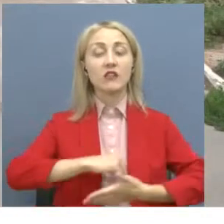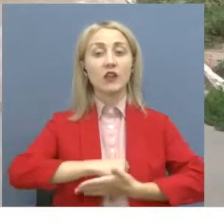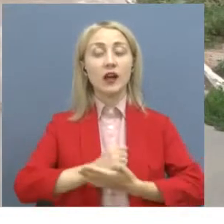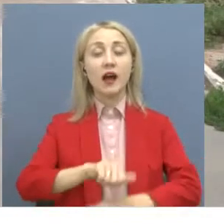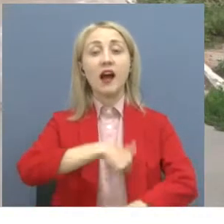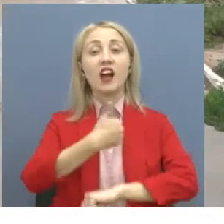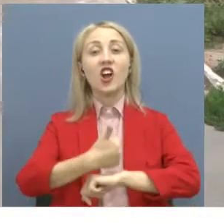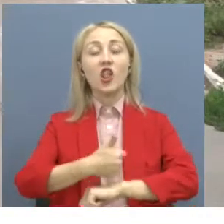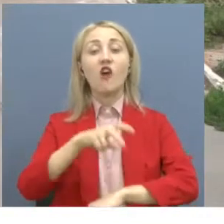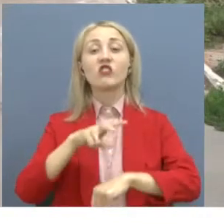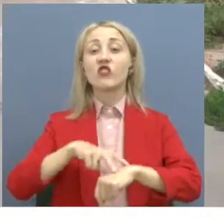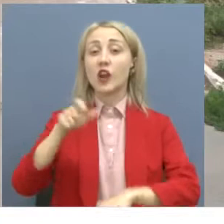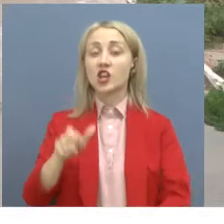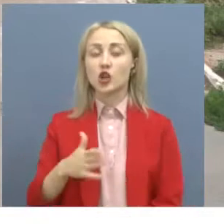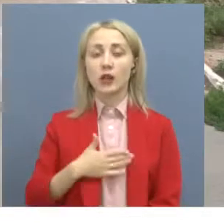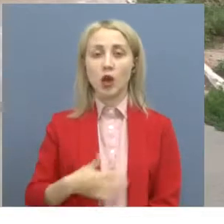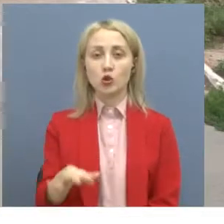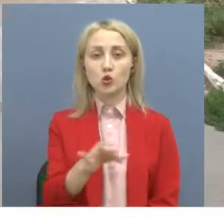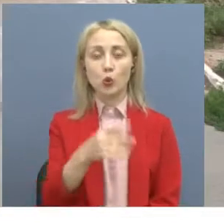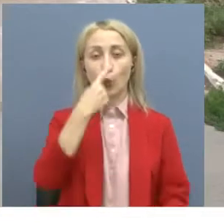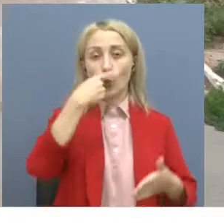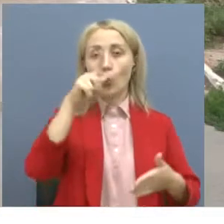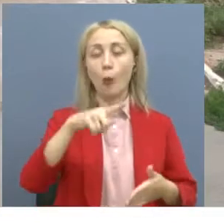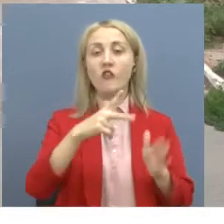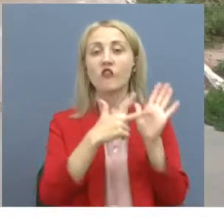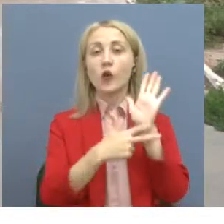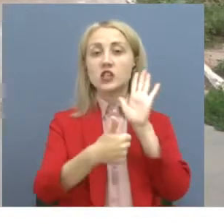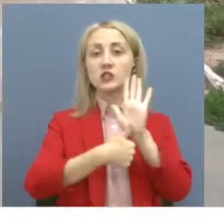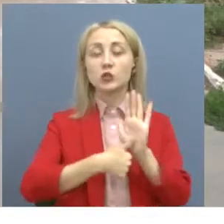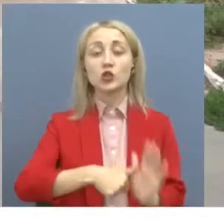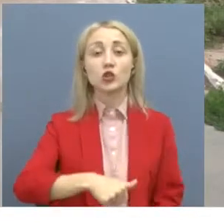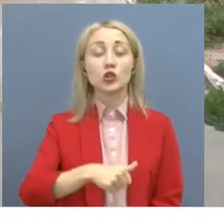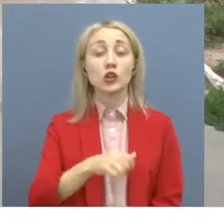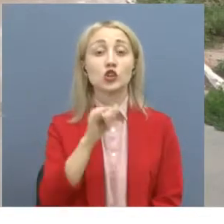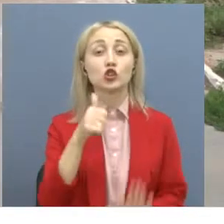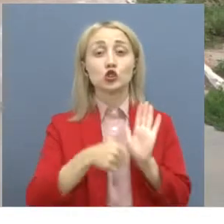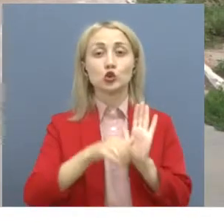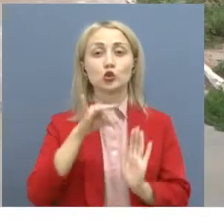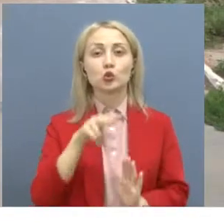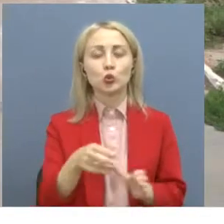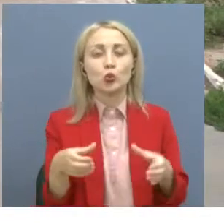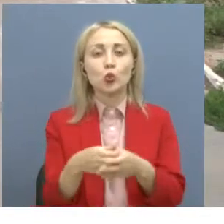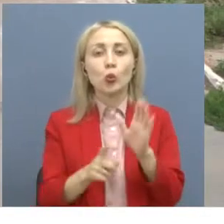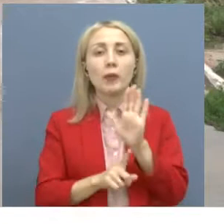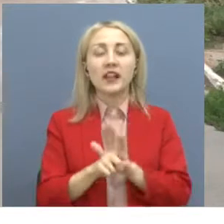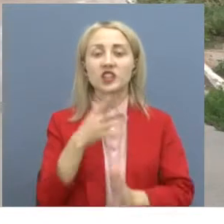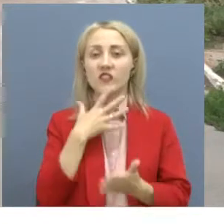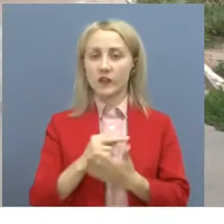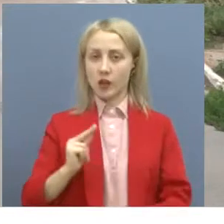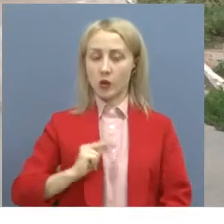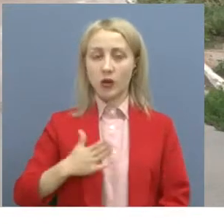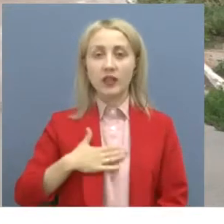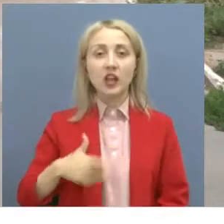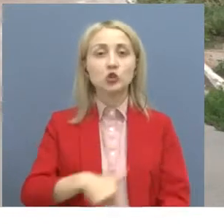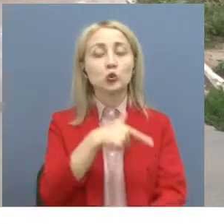санитарлық дәрігерінің нөмірі 86-шы қаулысына сәйкес 6-шы шілдеден бастап мобильді топ қала аумағында қызметін бастады. Күндізгі және